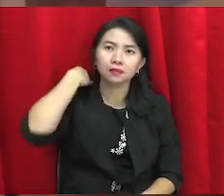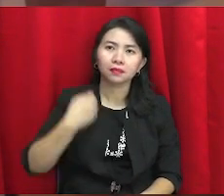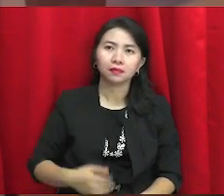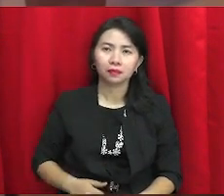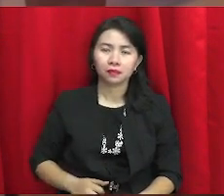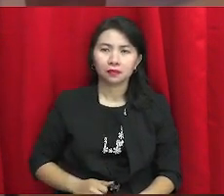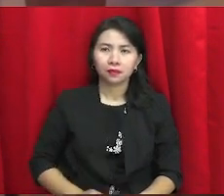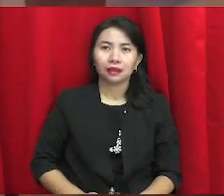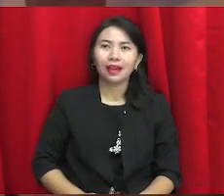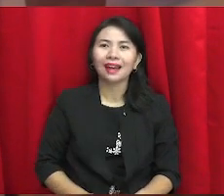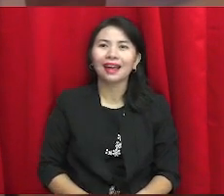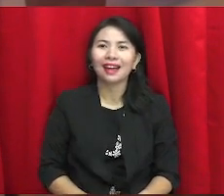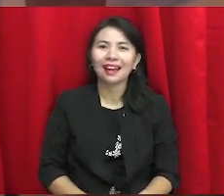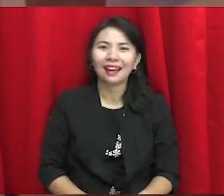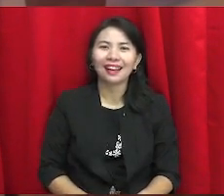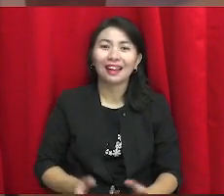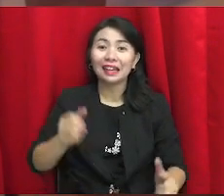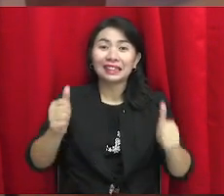ako nabubunggo.